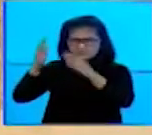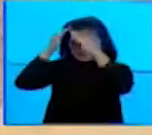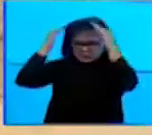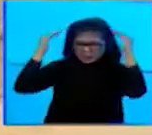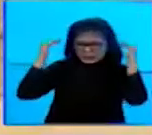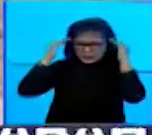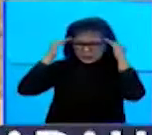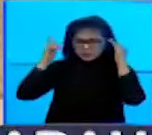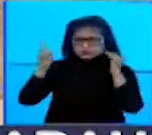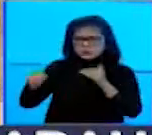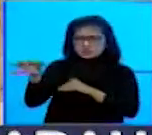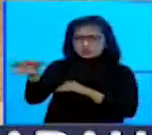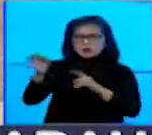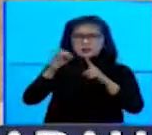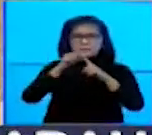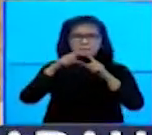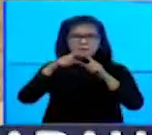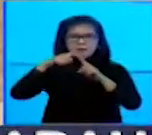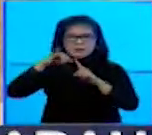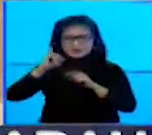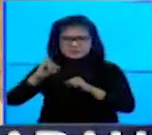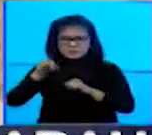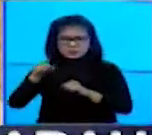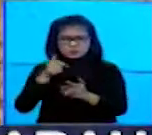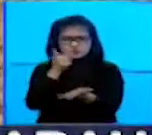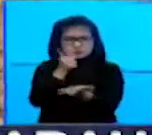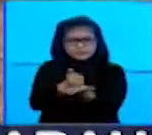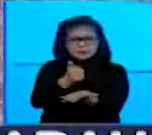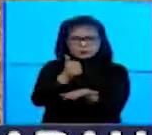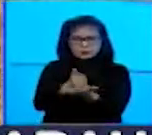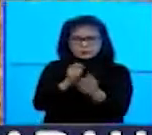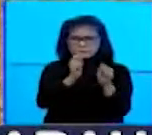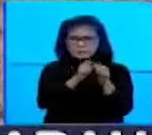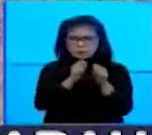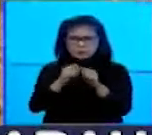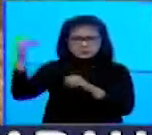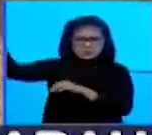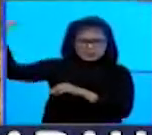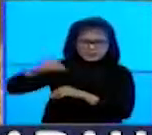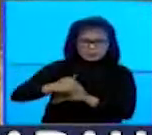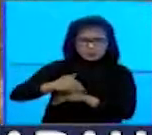Pati, Semarang yang menilai impor beras hanya akan membuat harga gabah petani semakin rendah.